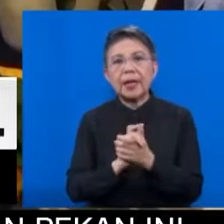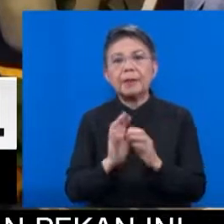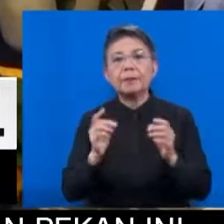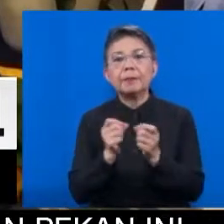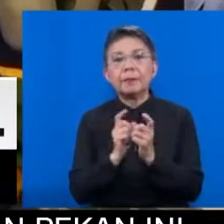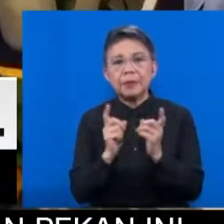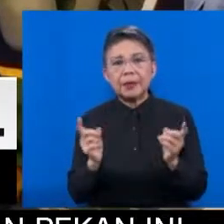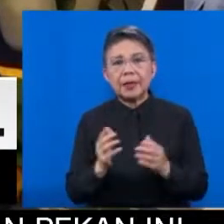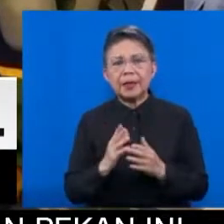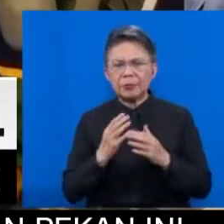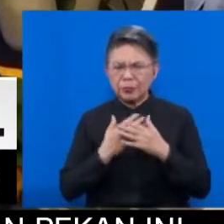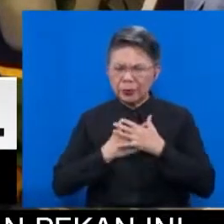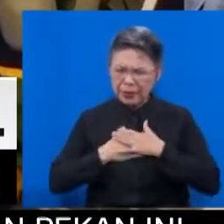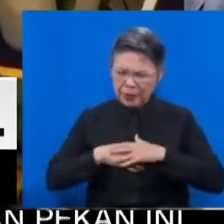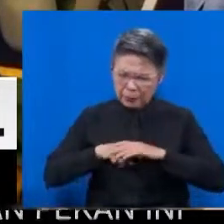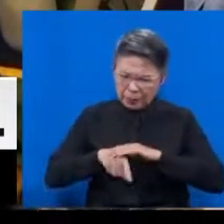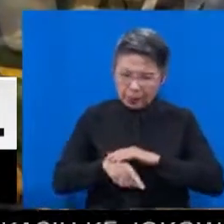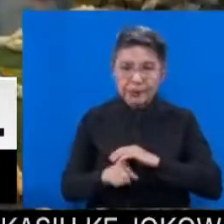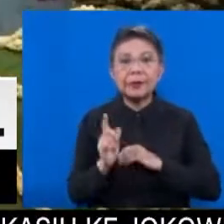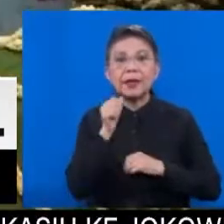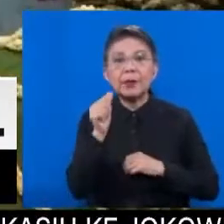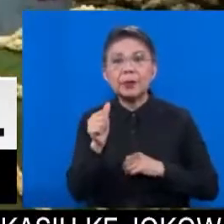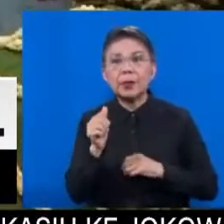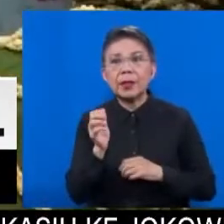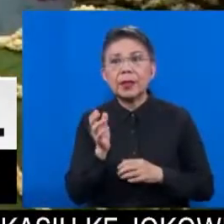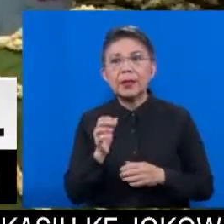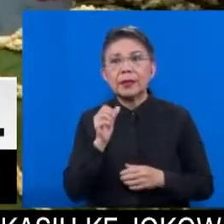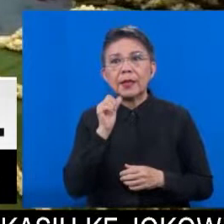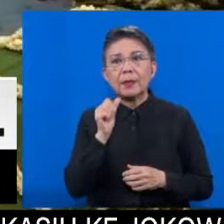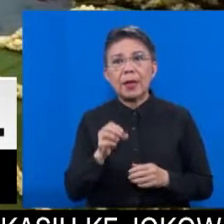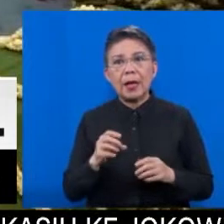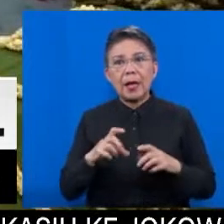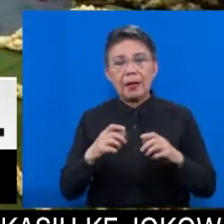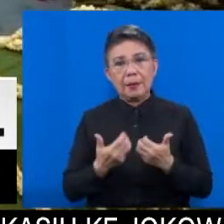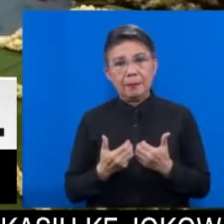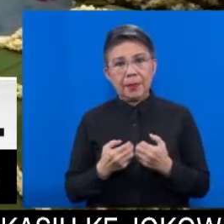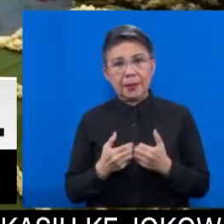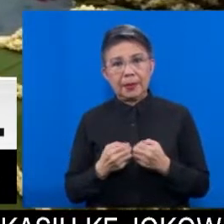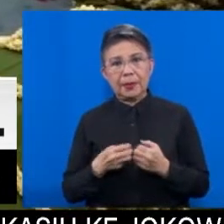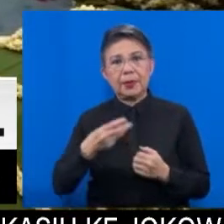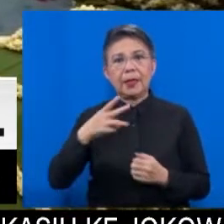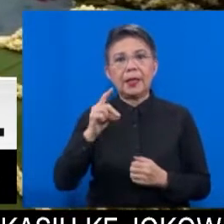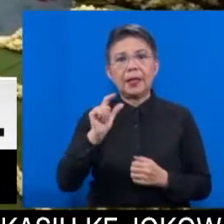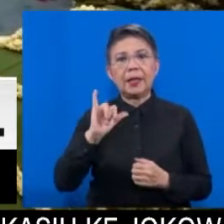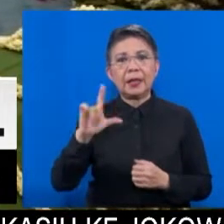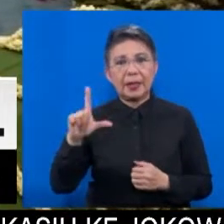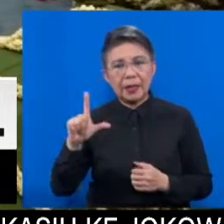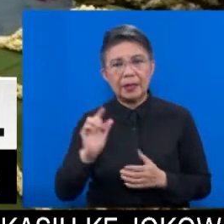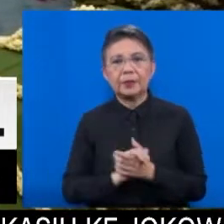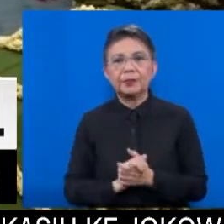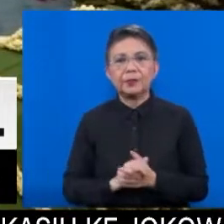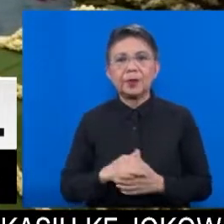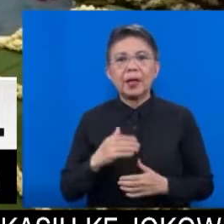yang mendalam. Ia adalah Nabila Ishma Nur Habibah, kekasih Eril. Di ruang utama Gedung Pakuan,